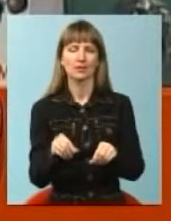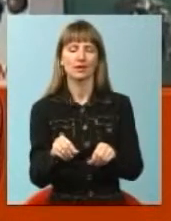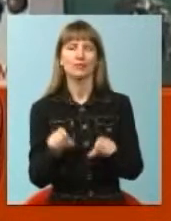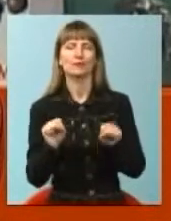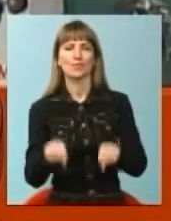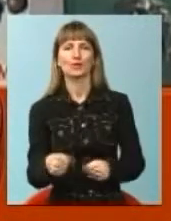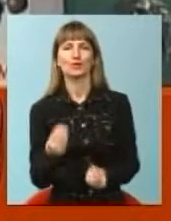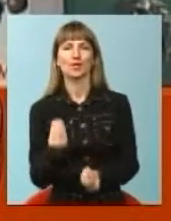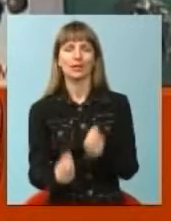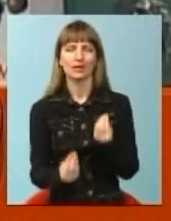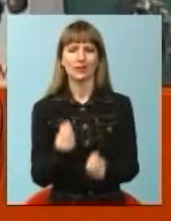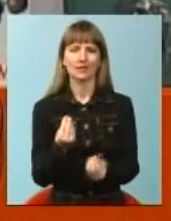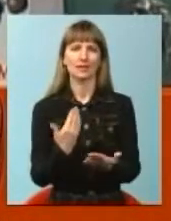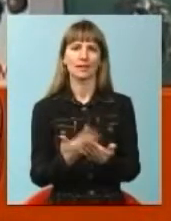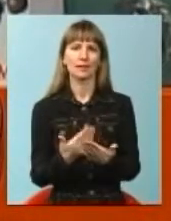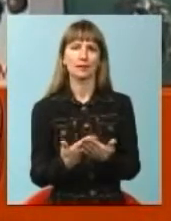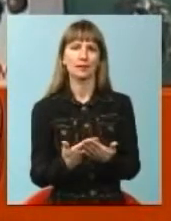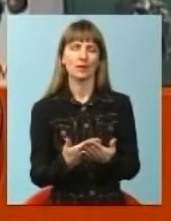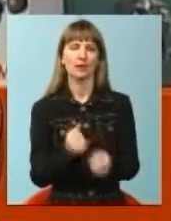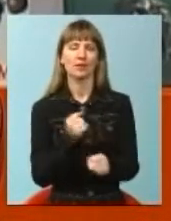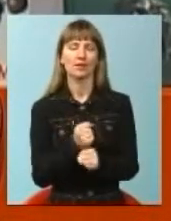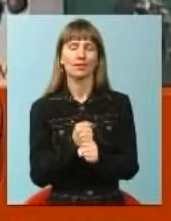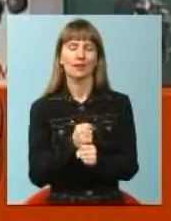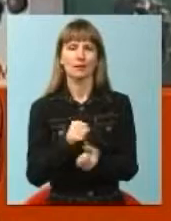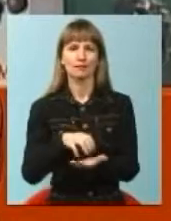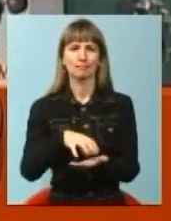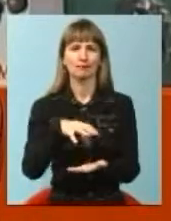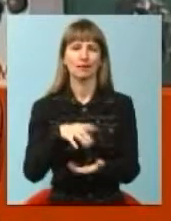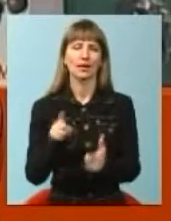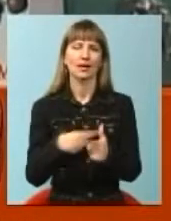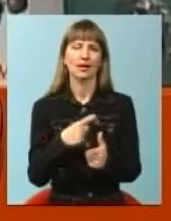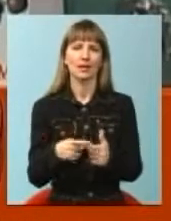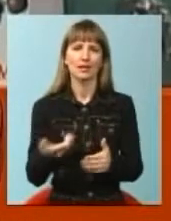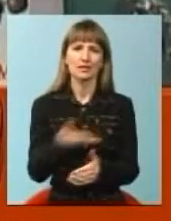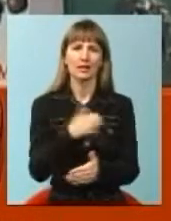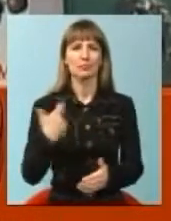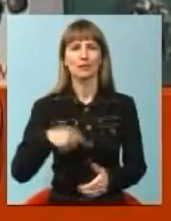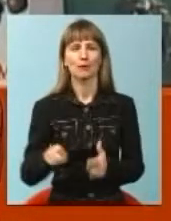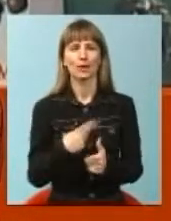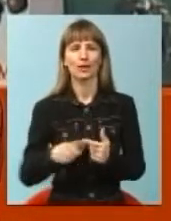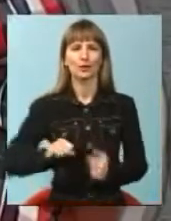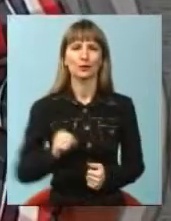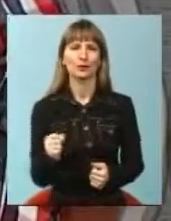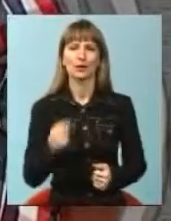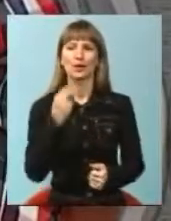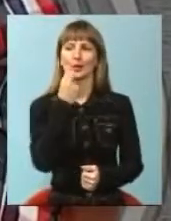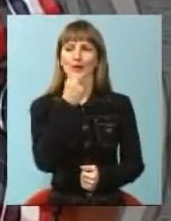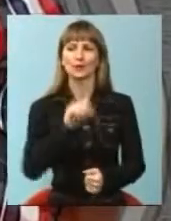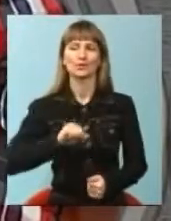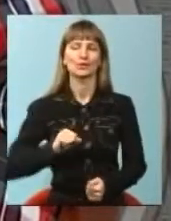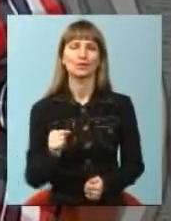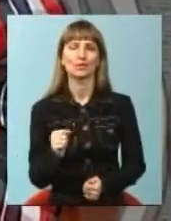можна гратися, наприклад, робити пасочки, чи закапувати себе або друга. Краще друга.